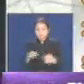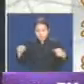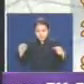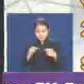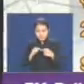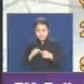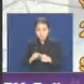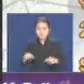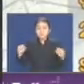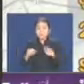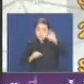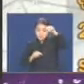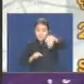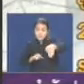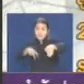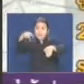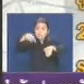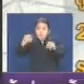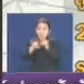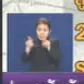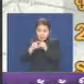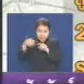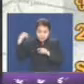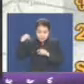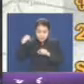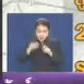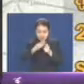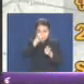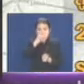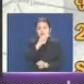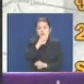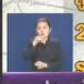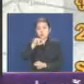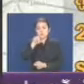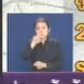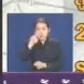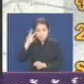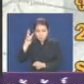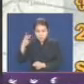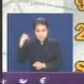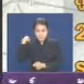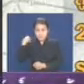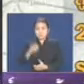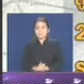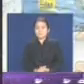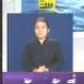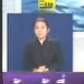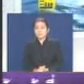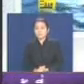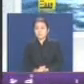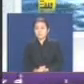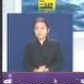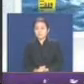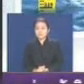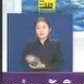ระดับน้ำสูงกว่าระดับน้ำทะเลปานกลาง2เมตร26เซนติเมตรต่ำกว่าตลิ่ง54เซนติเมตรค่ะ ข้อมูลจ